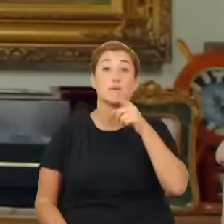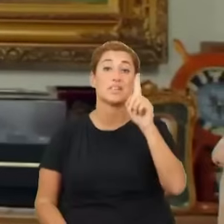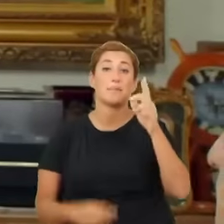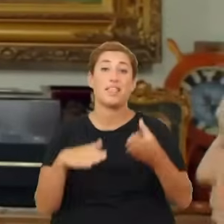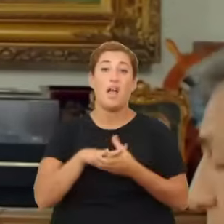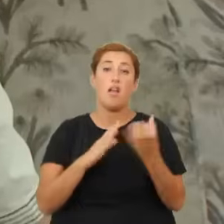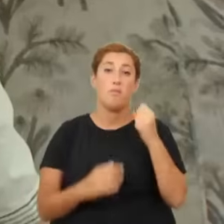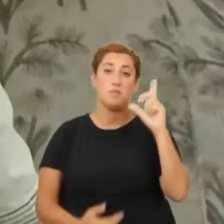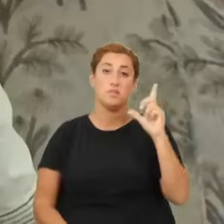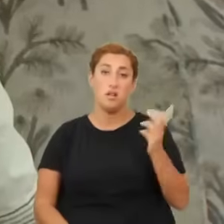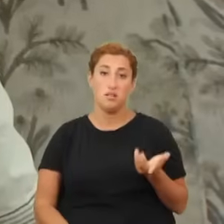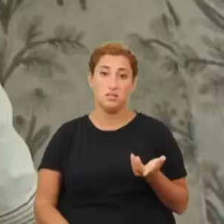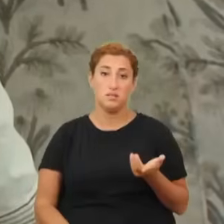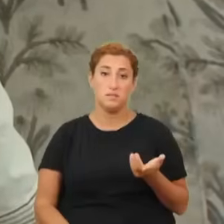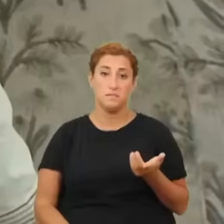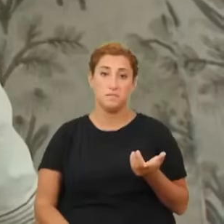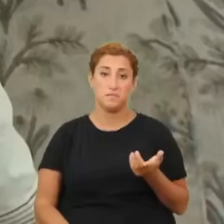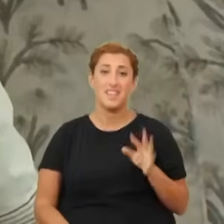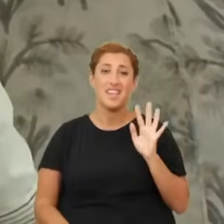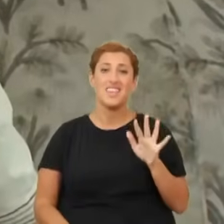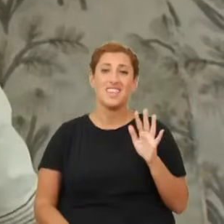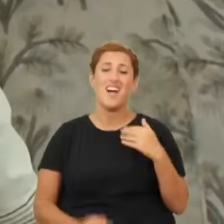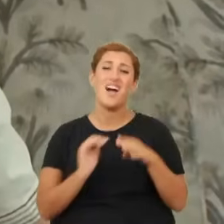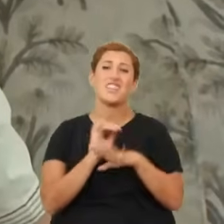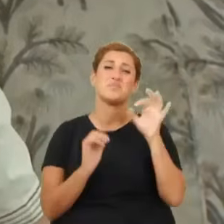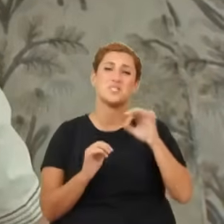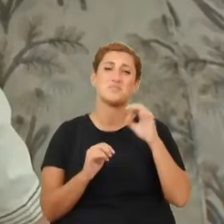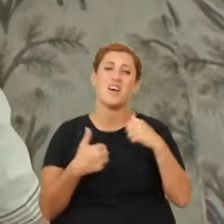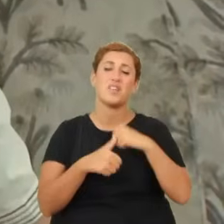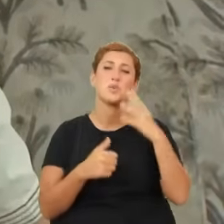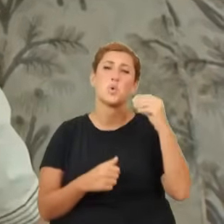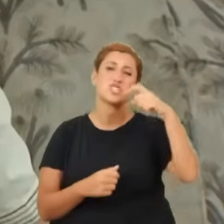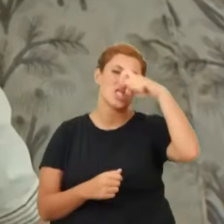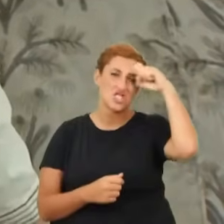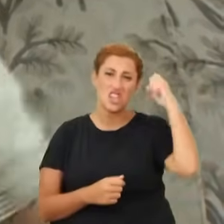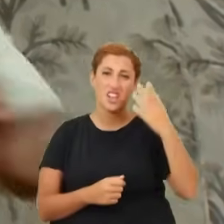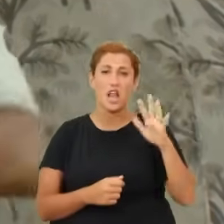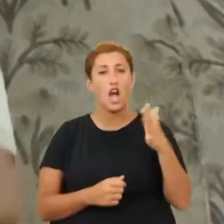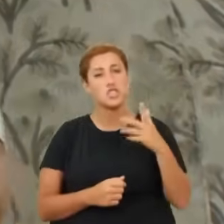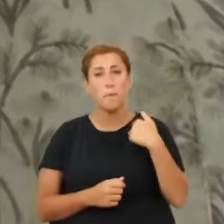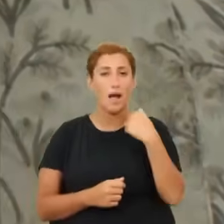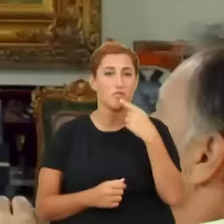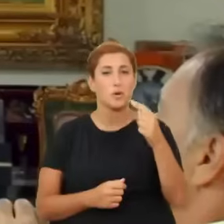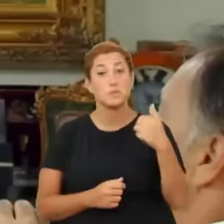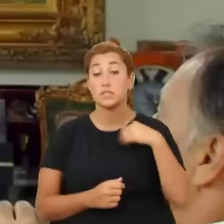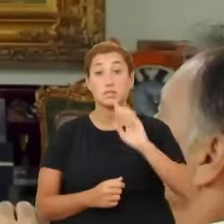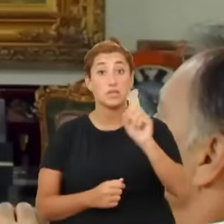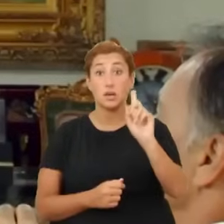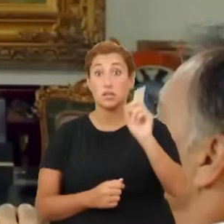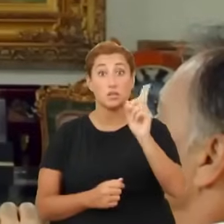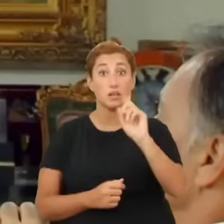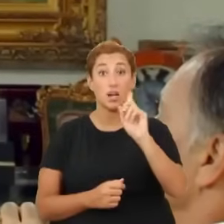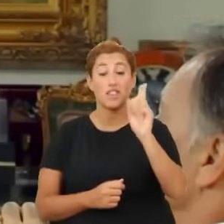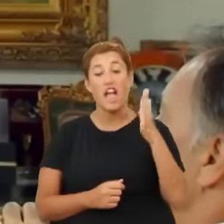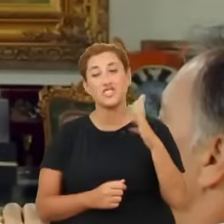da bir terlik almamız lazım. Ya hayatım şimdi Antalya çok sıcaktır. Hı. Acaba diyorum biz... Sakın,